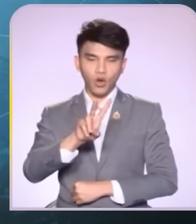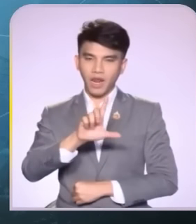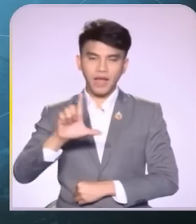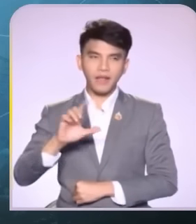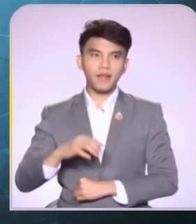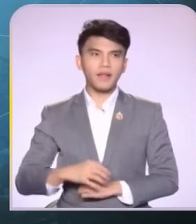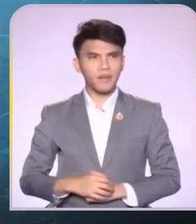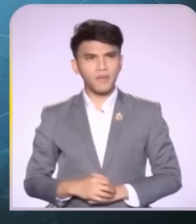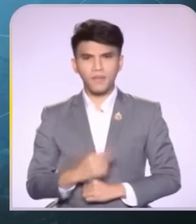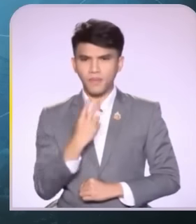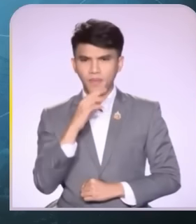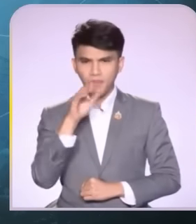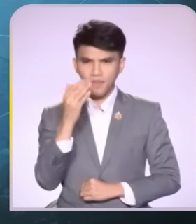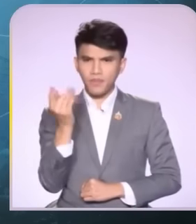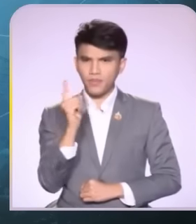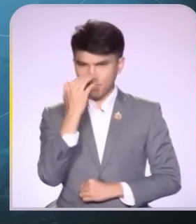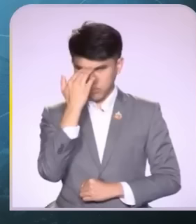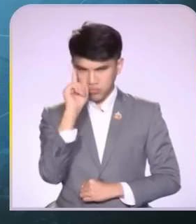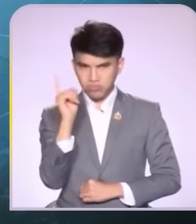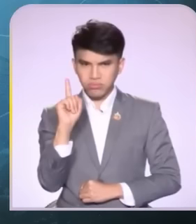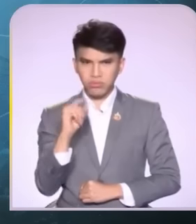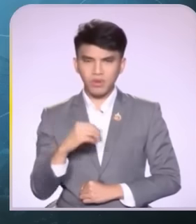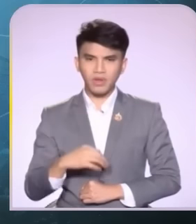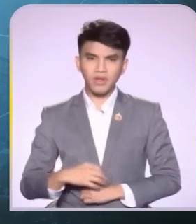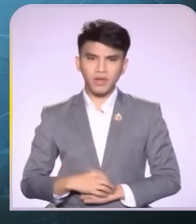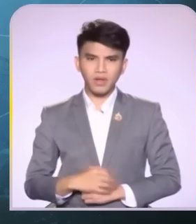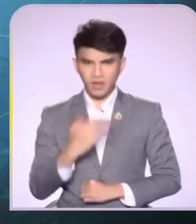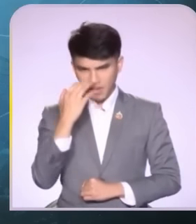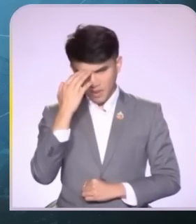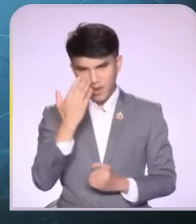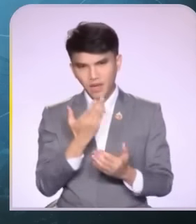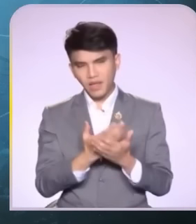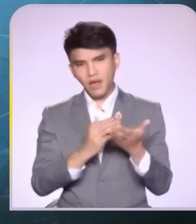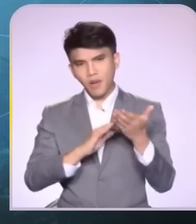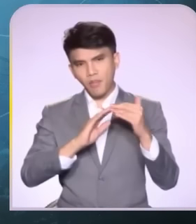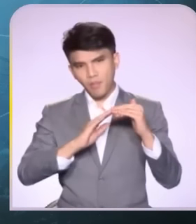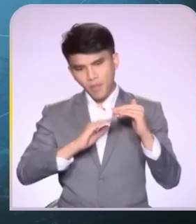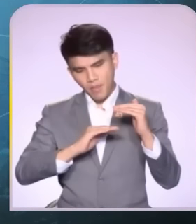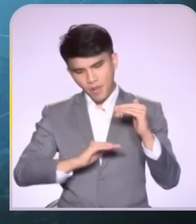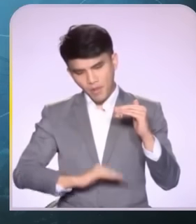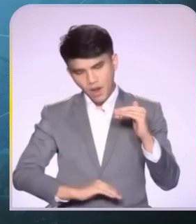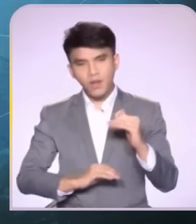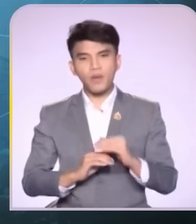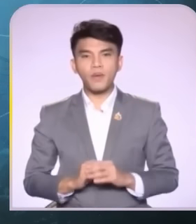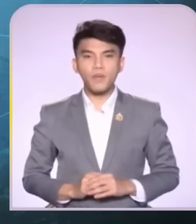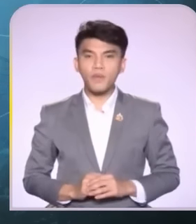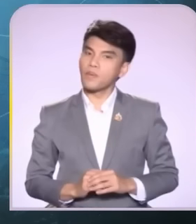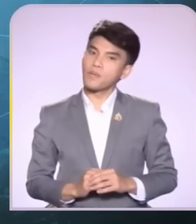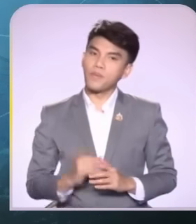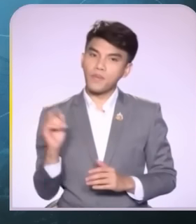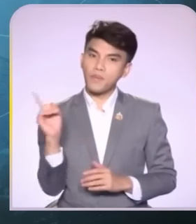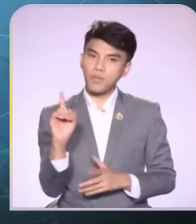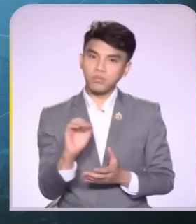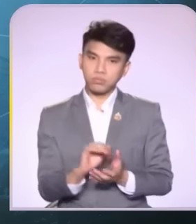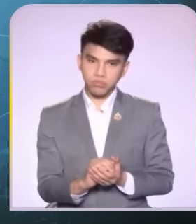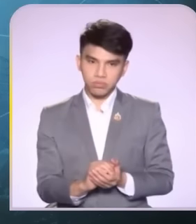1,882 ล้านบาทเอ๊ะสังเกตดูไหมคะทำไมมันดูมันลดลงลดลงลดลงลดลงเออนะคะแล้วเขาบอกว่ามีข้อสังเกตอย่